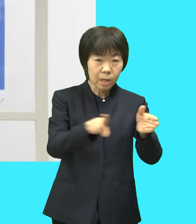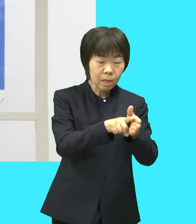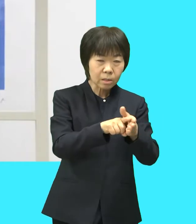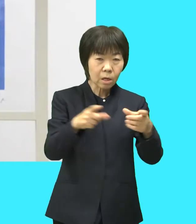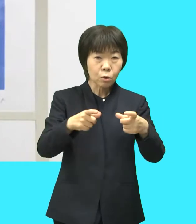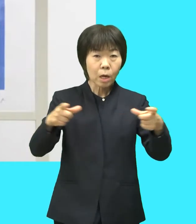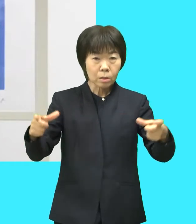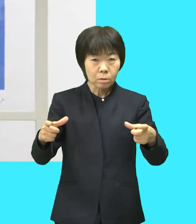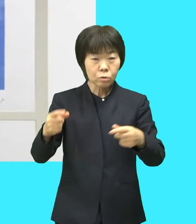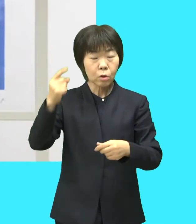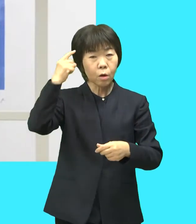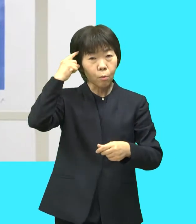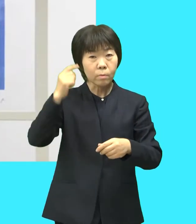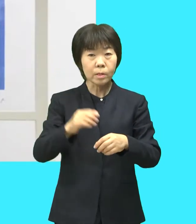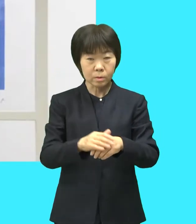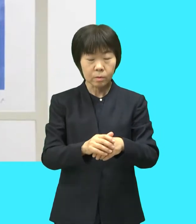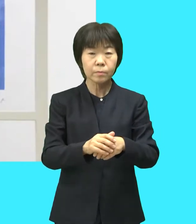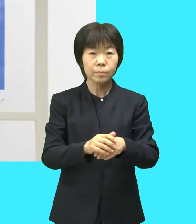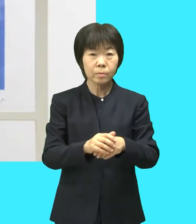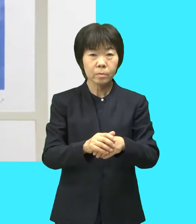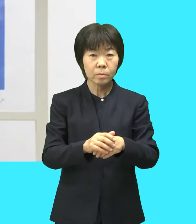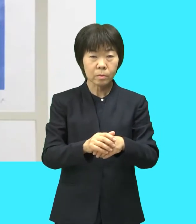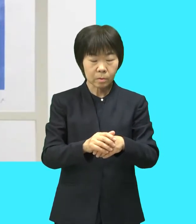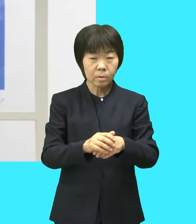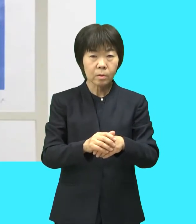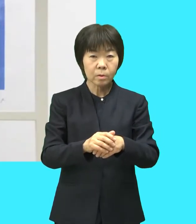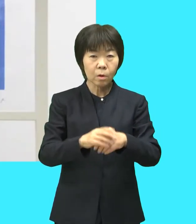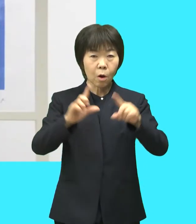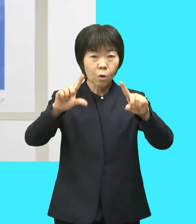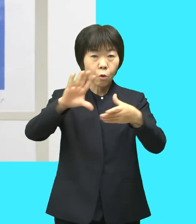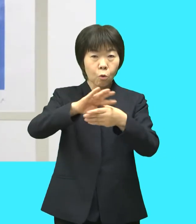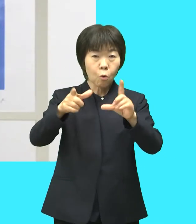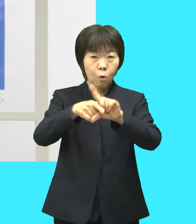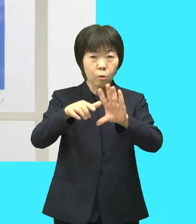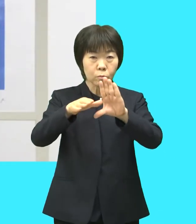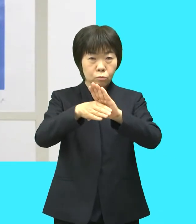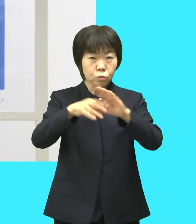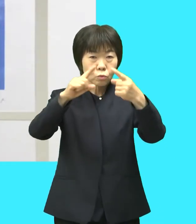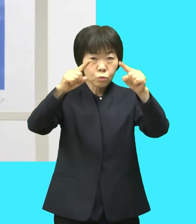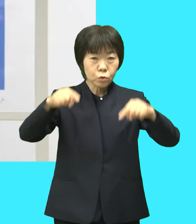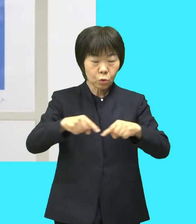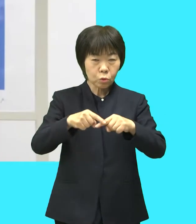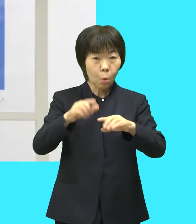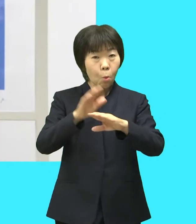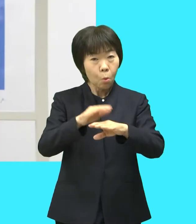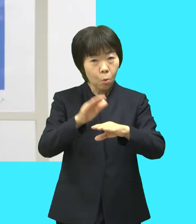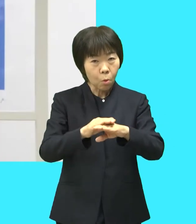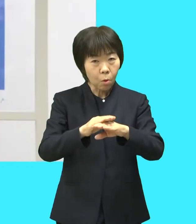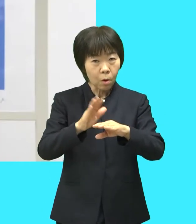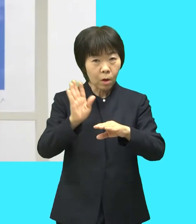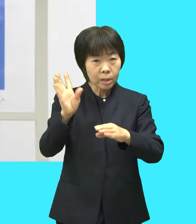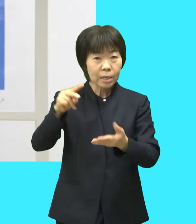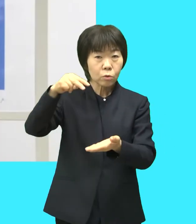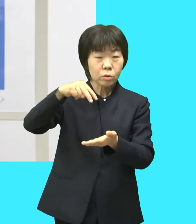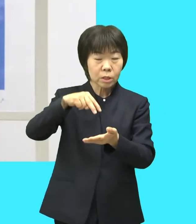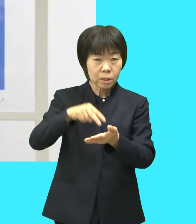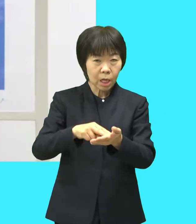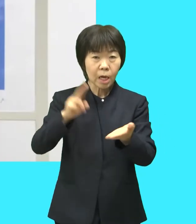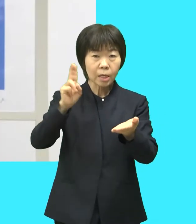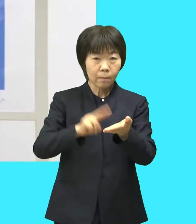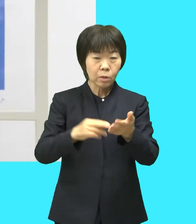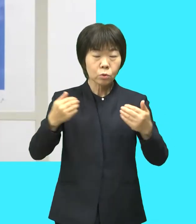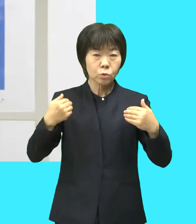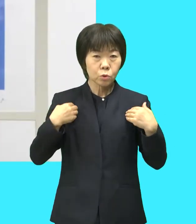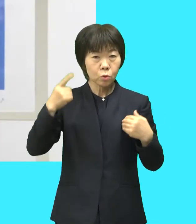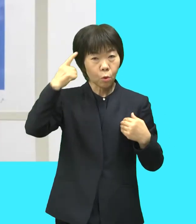速するのは目に見えてますけれども、いつまでにどうするという公文書の扱い県としてあのリーダーシップも決める必要があると思い